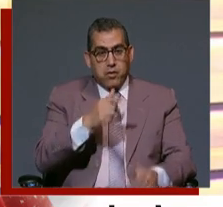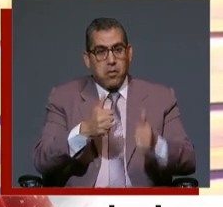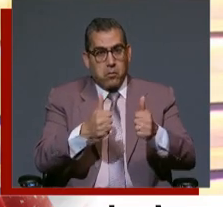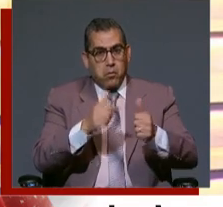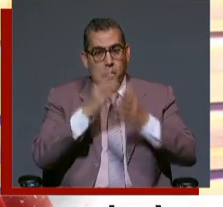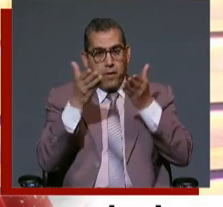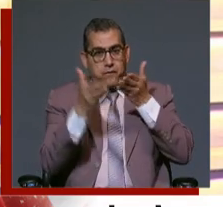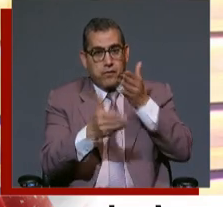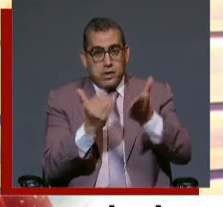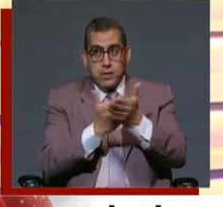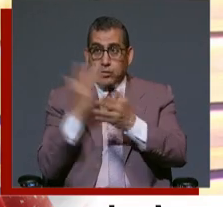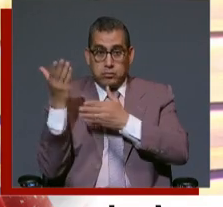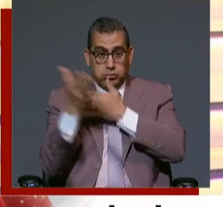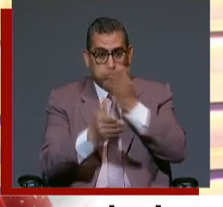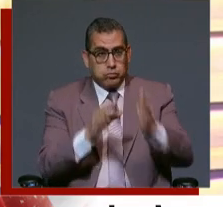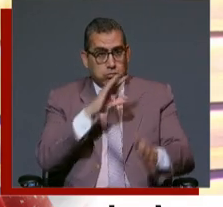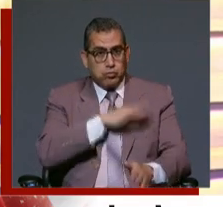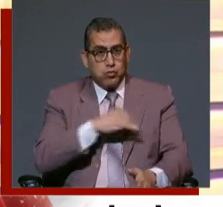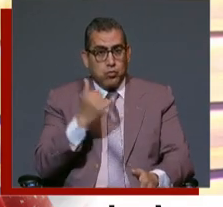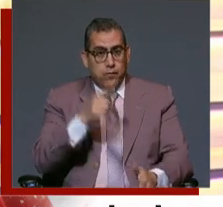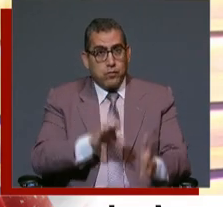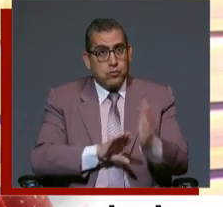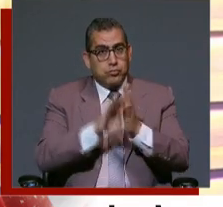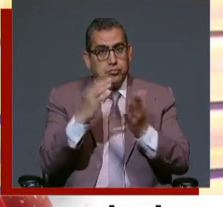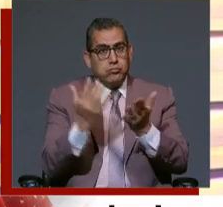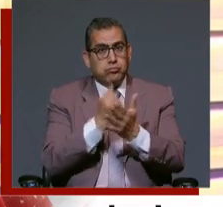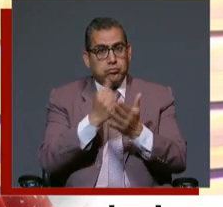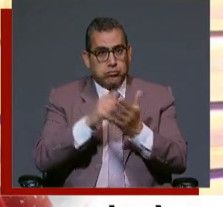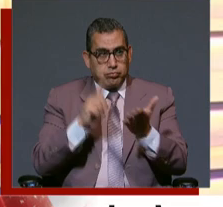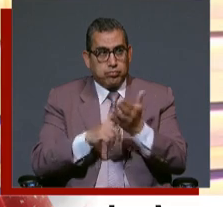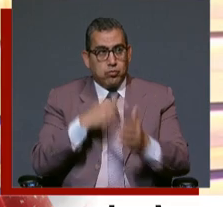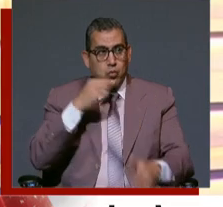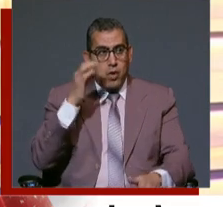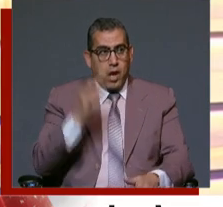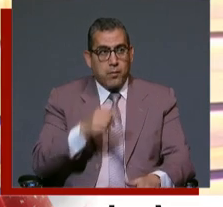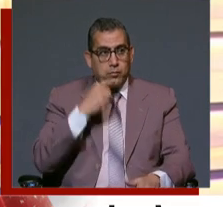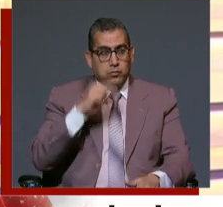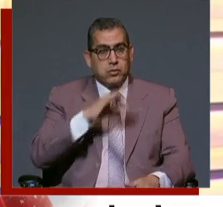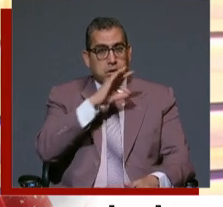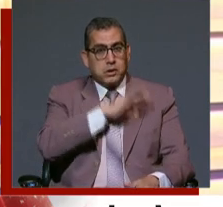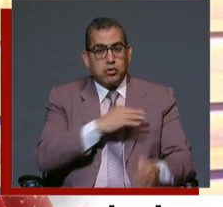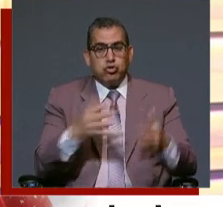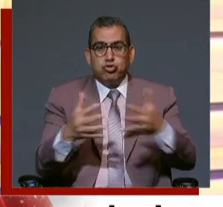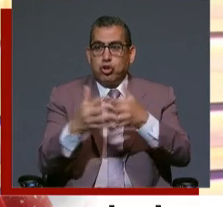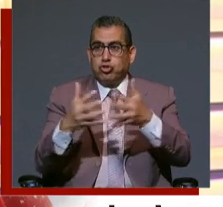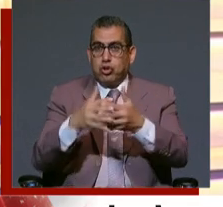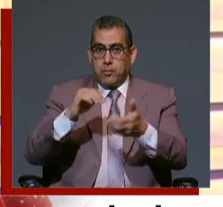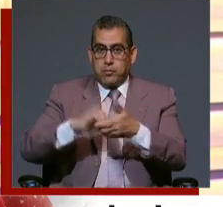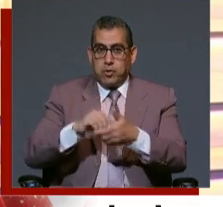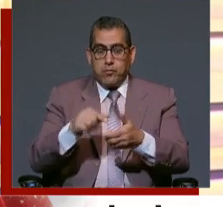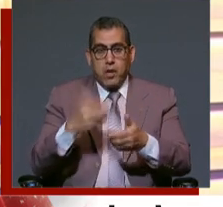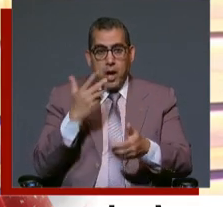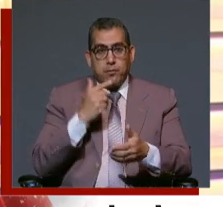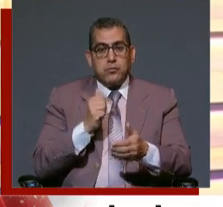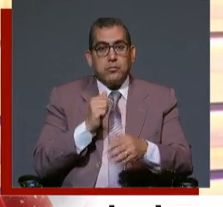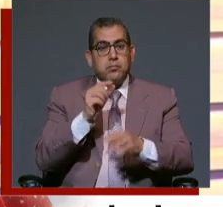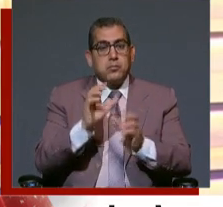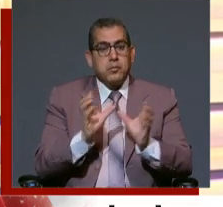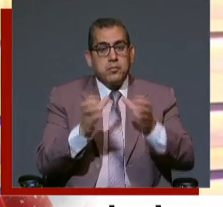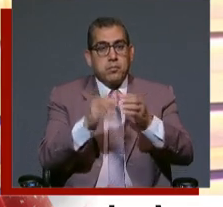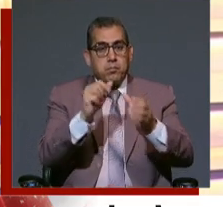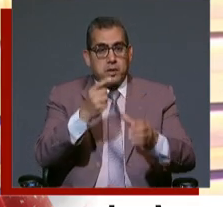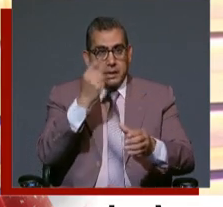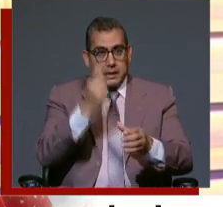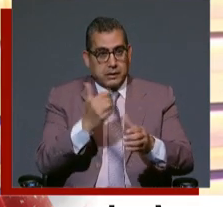للاستثمار والأكثر تحقيقا للربح، لكن يجب أن يكون هذا الربح تشاركيا سواء لصالح المستثمرين أو